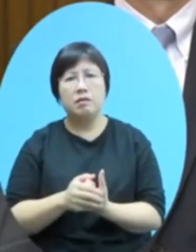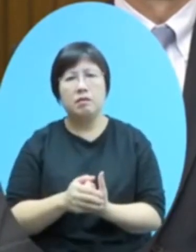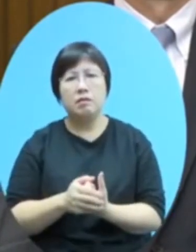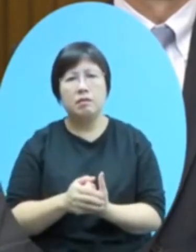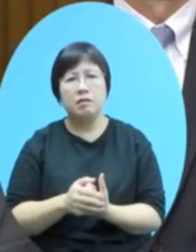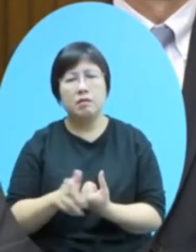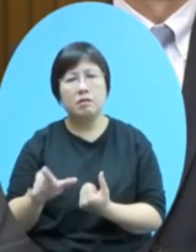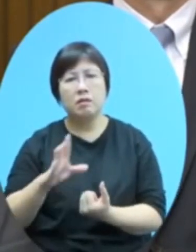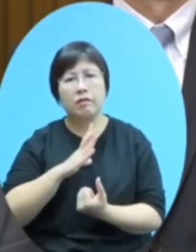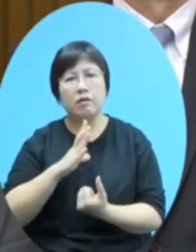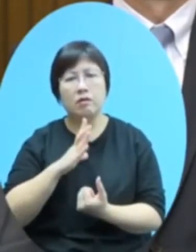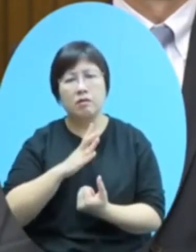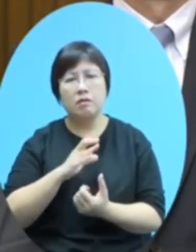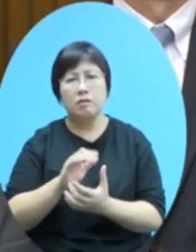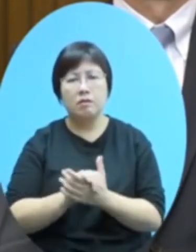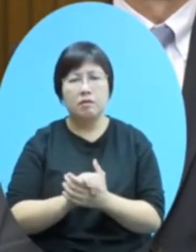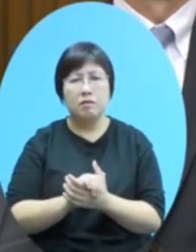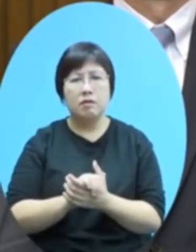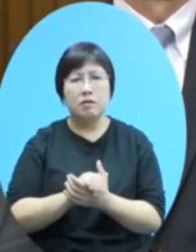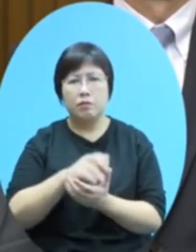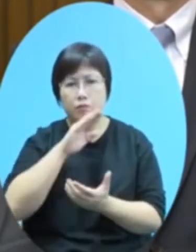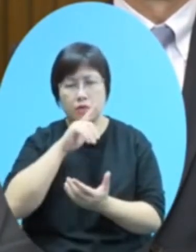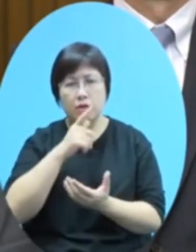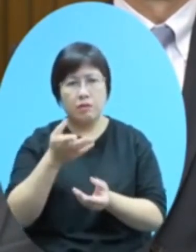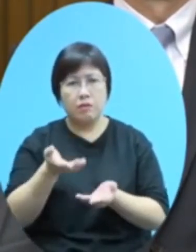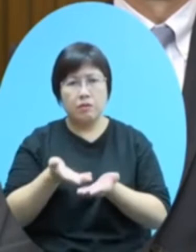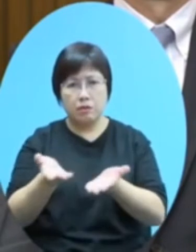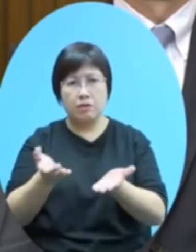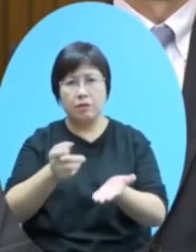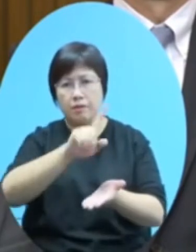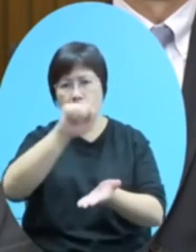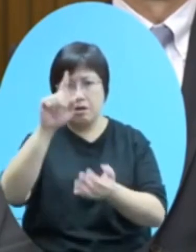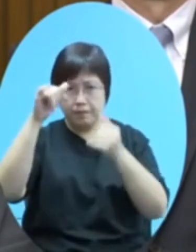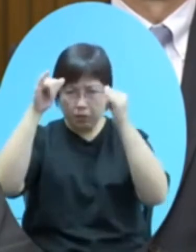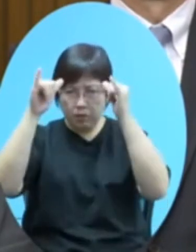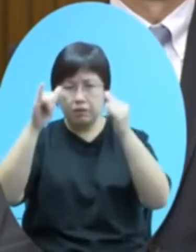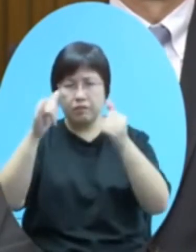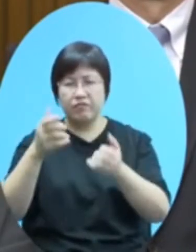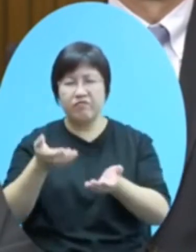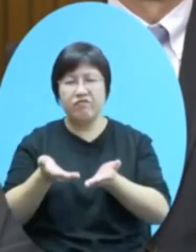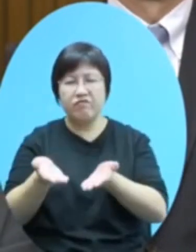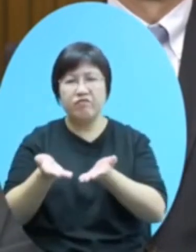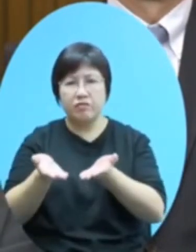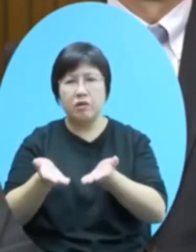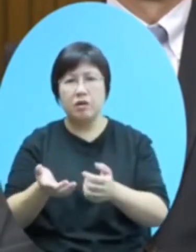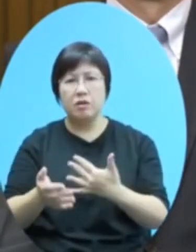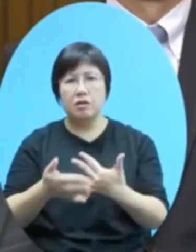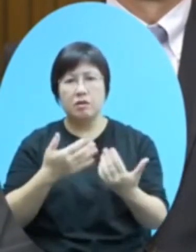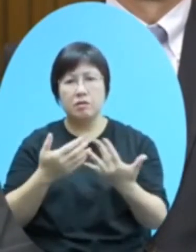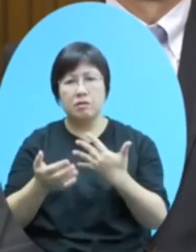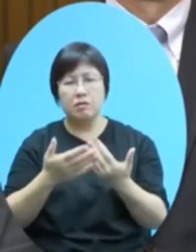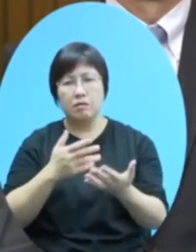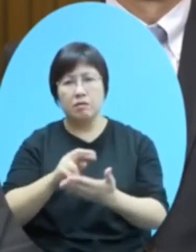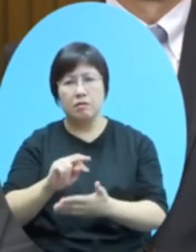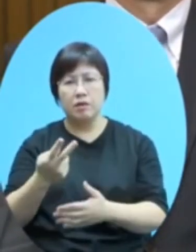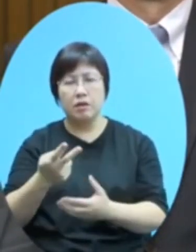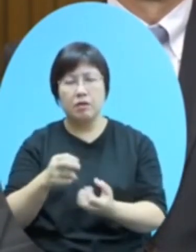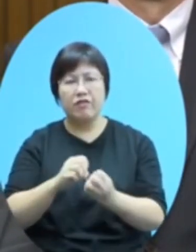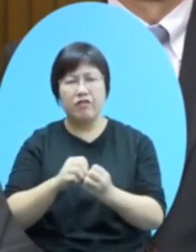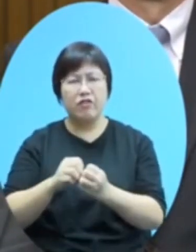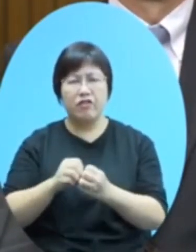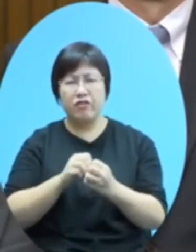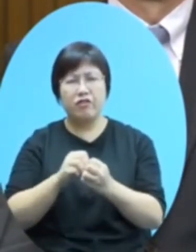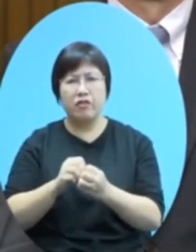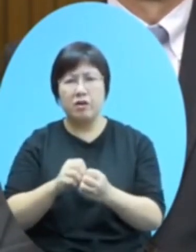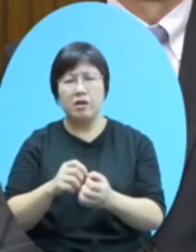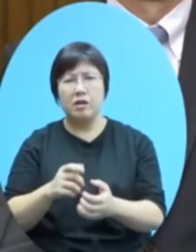在这个情况之下，如果我们纵容任何的暴力，只会令件事件更加复杂，